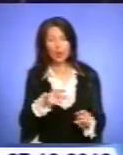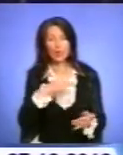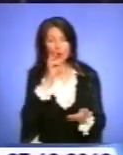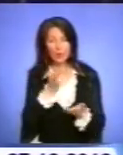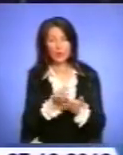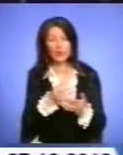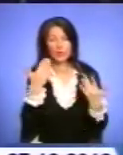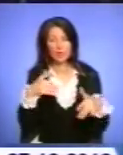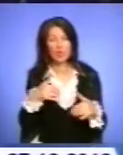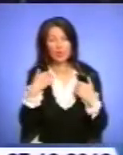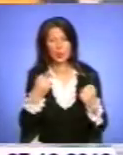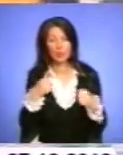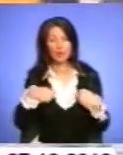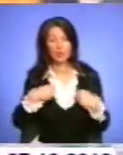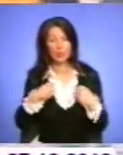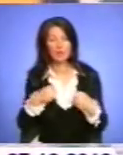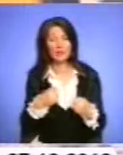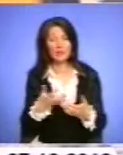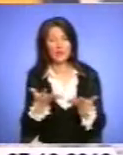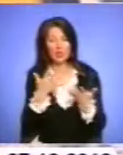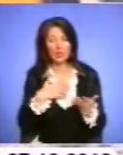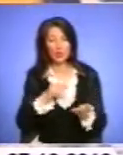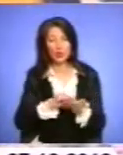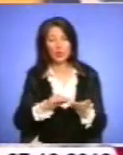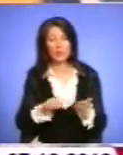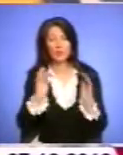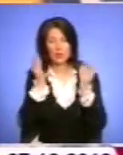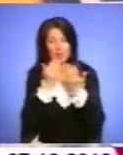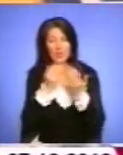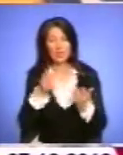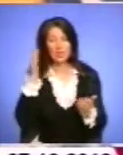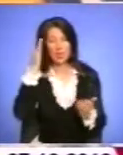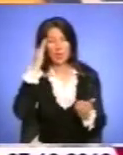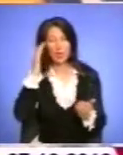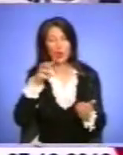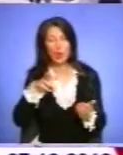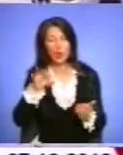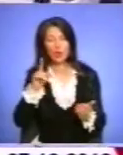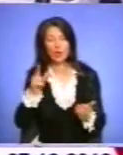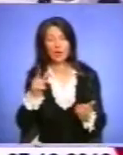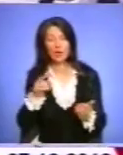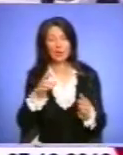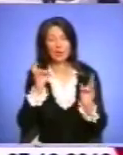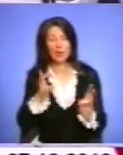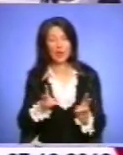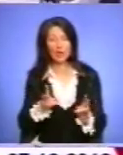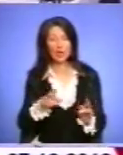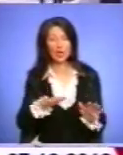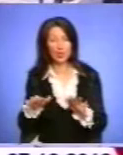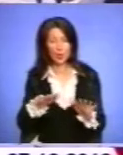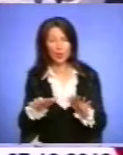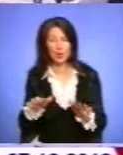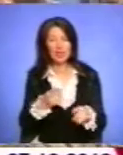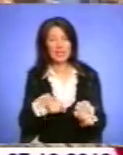наші журналісти. Закрита черепно-мозкова травма, струс головного та шийно-грудного відділу спинного мозку. Такі